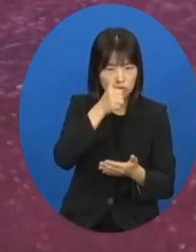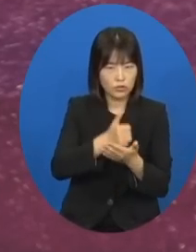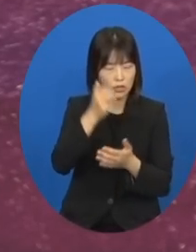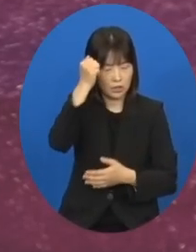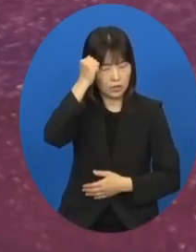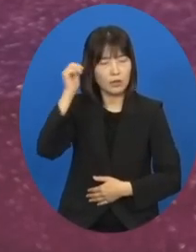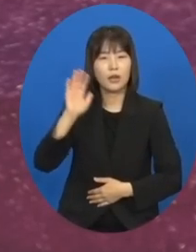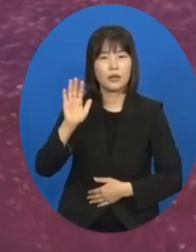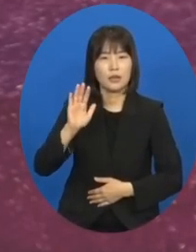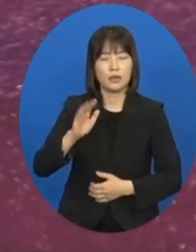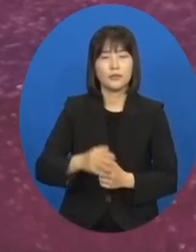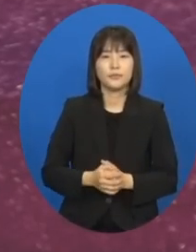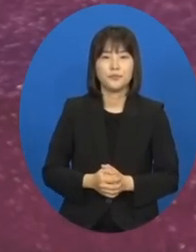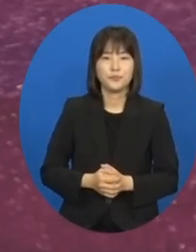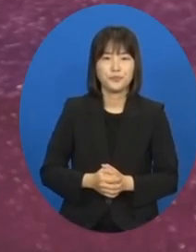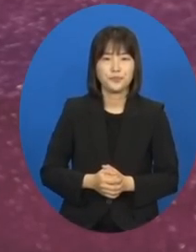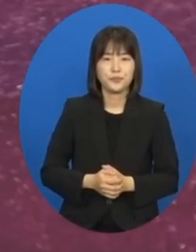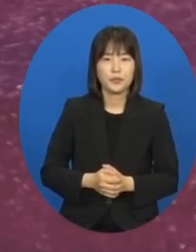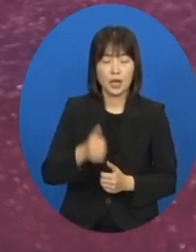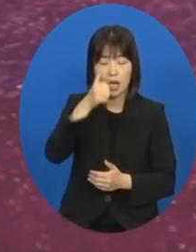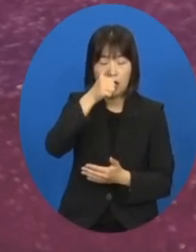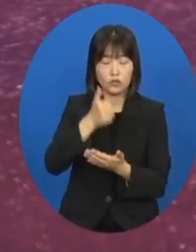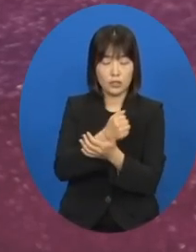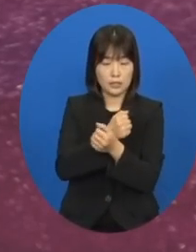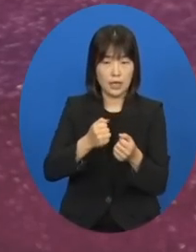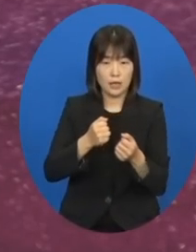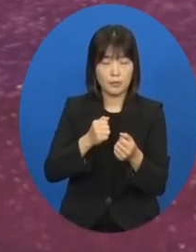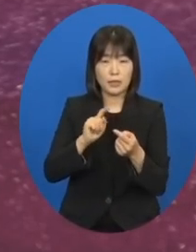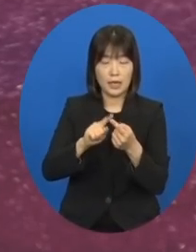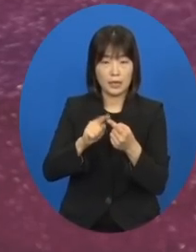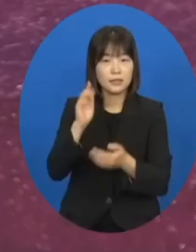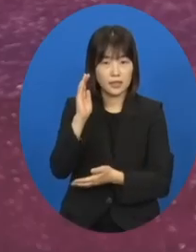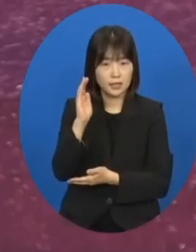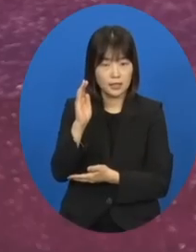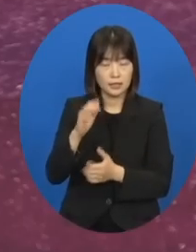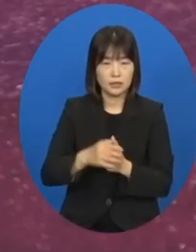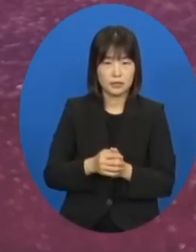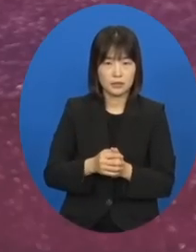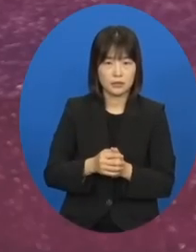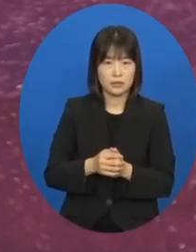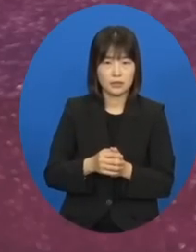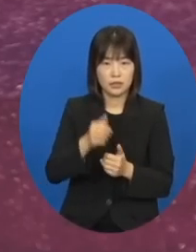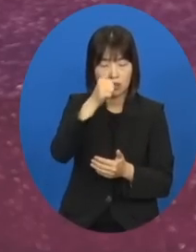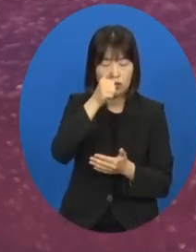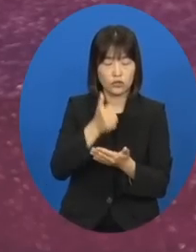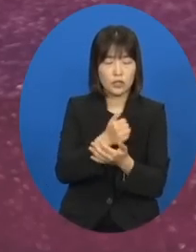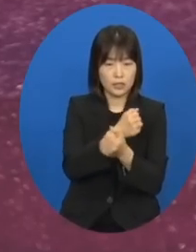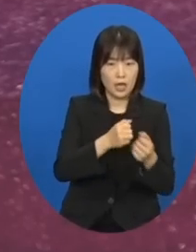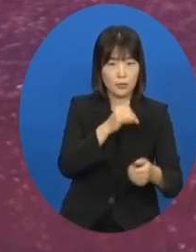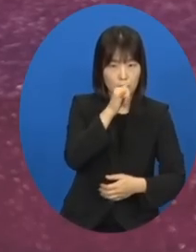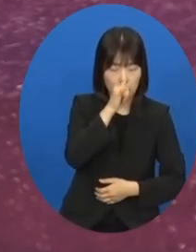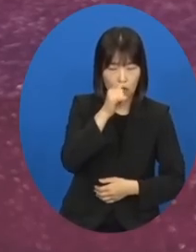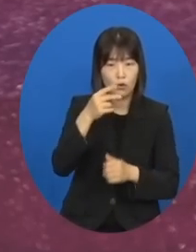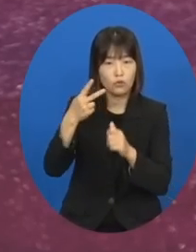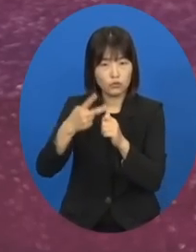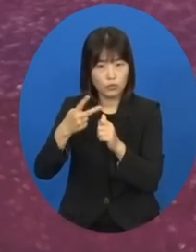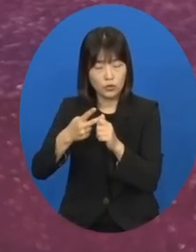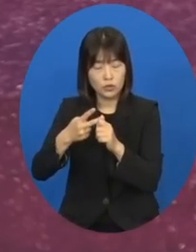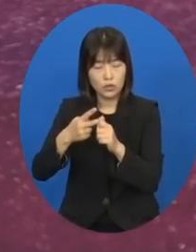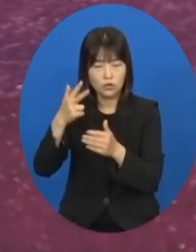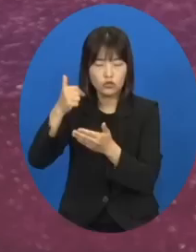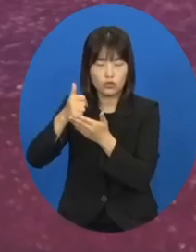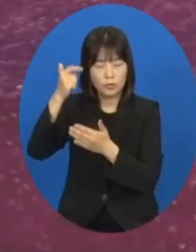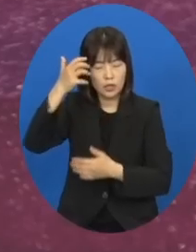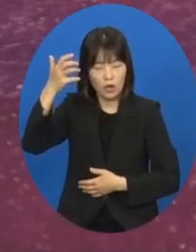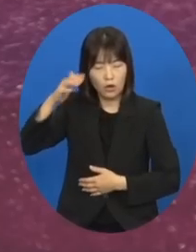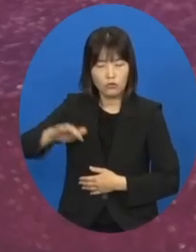아까 죄사함에 된 얘기가 여기도 나와요 재산만이 아니라 두 번째 뭐가 있다고요 주의 영을 우리 가운데 부어